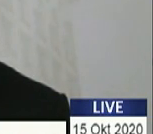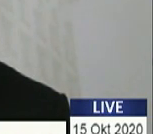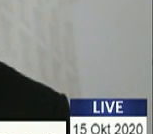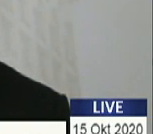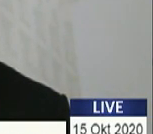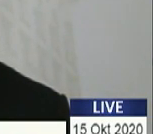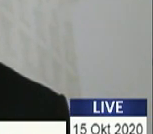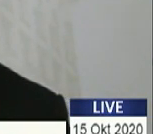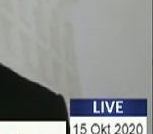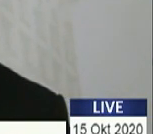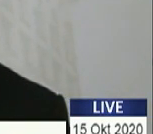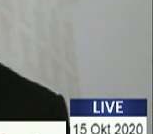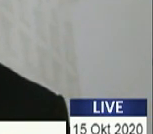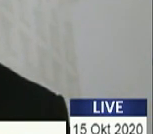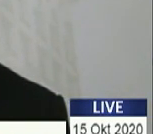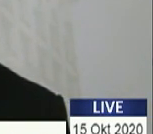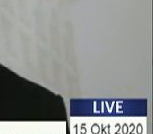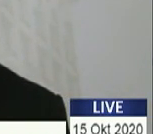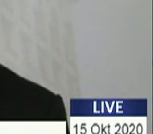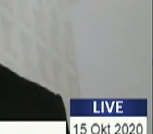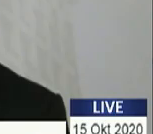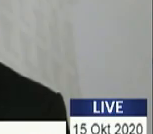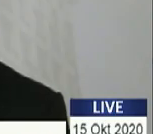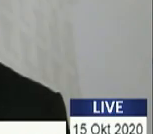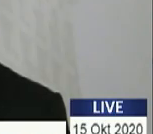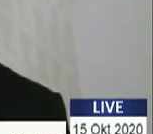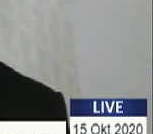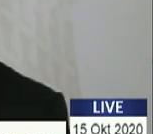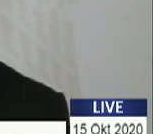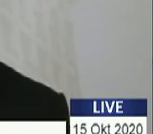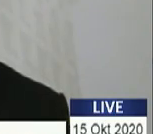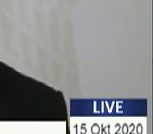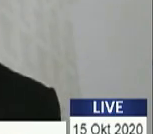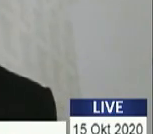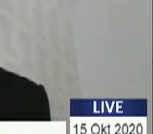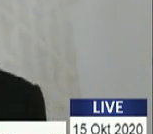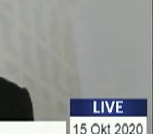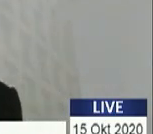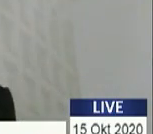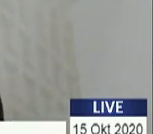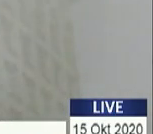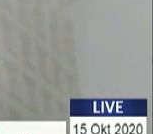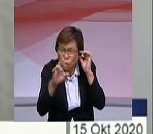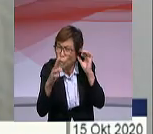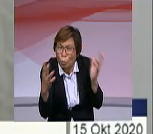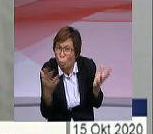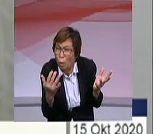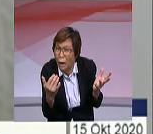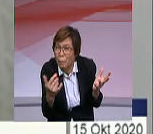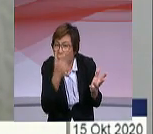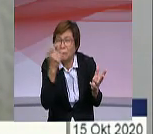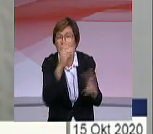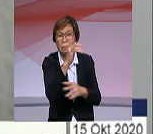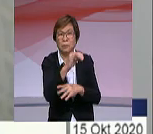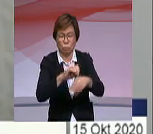Apa faktor yang menyebabkan pesakit bawah usia 50 tahun ini terpaksa dirawat di unit rawatan rapi akibat